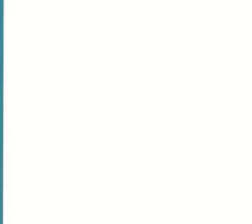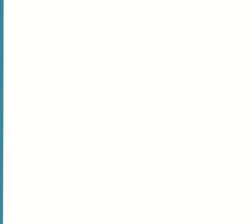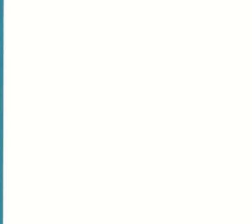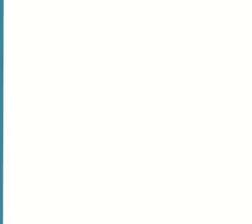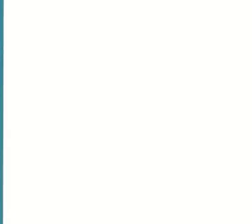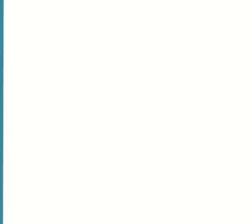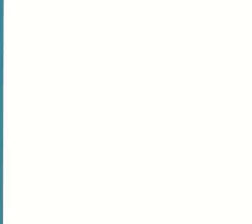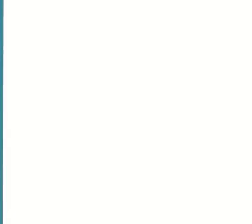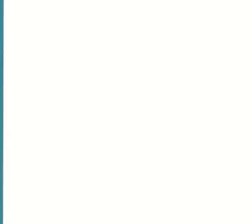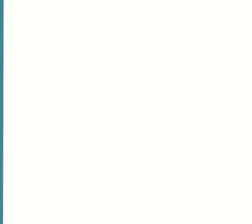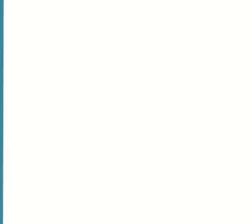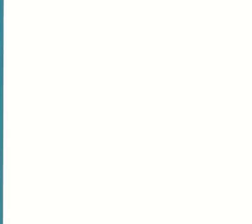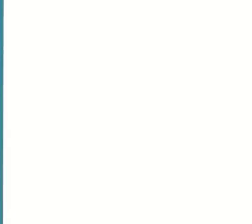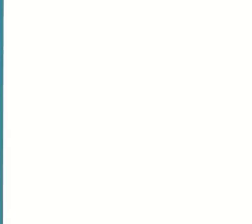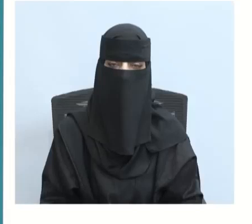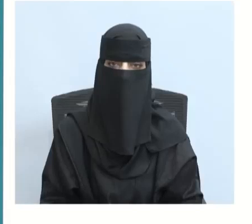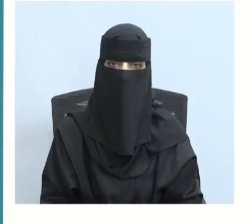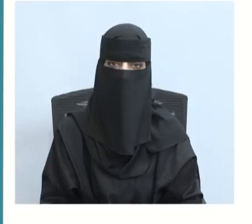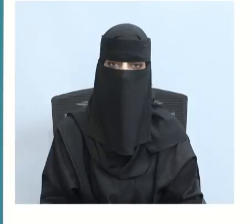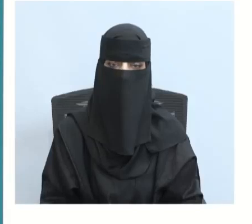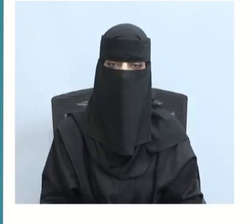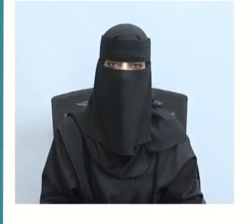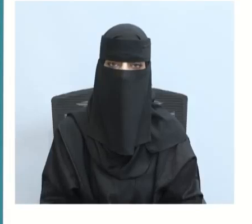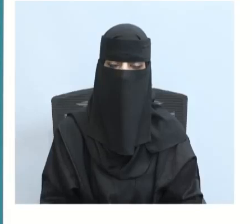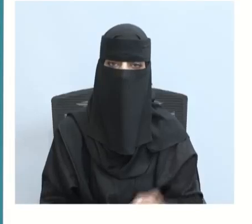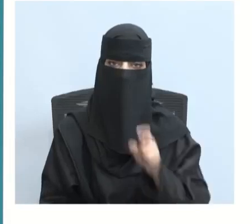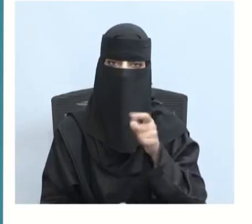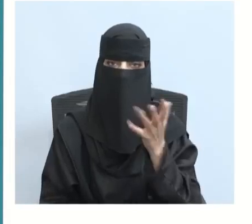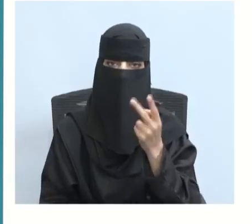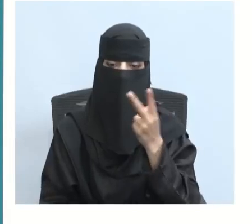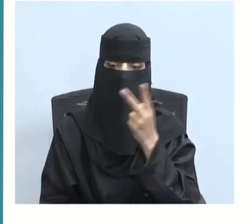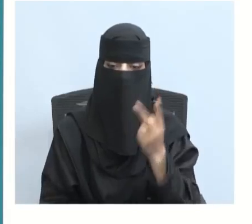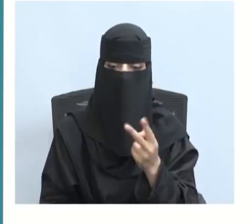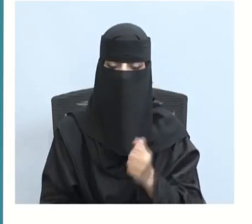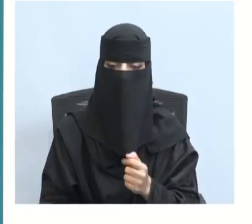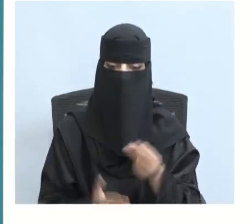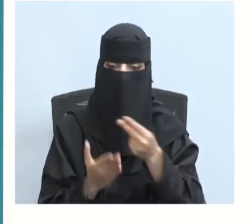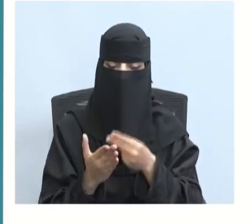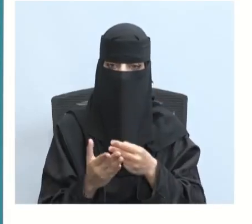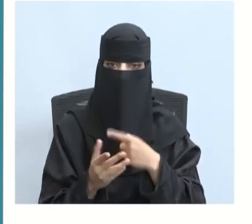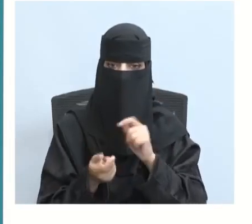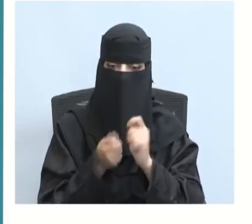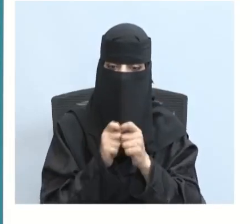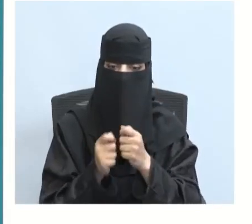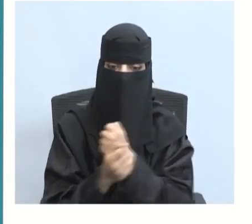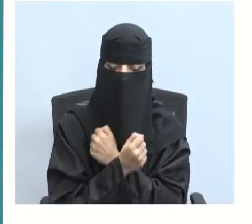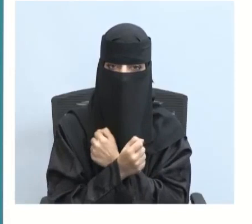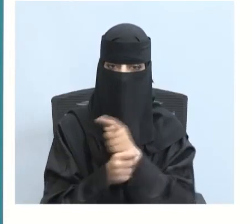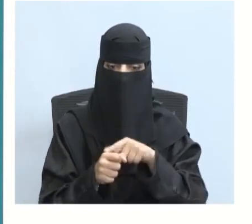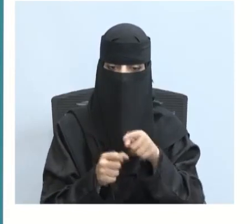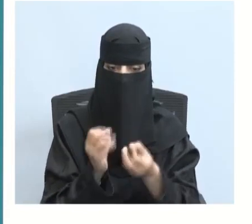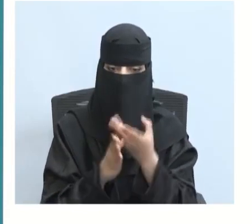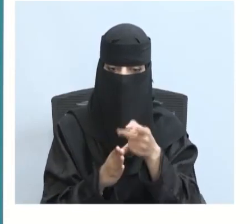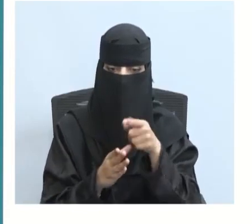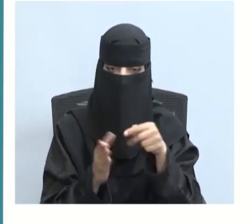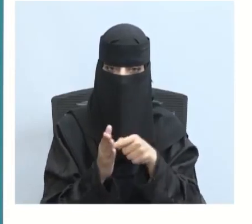صنفرته 3 2 1 بسم الله سؤال 22 ارسم او ارسمي تحولات الطاقه التي